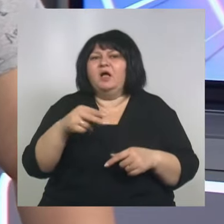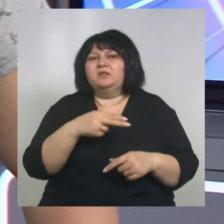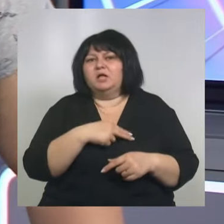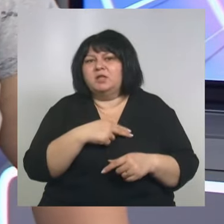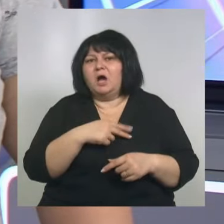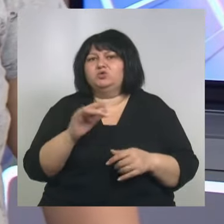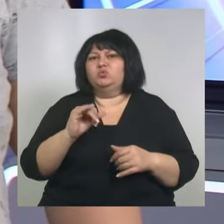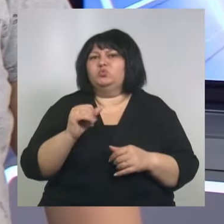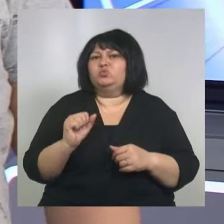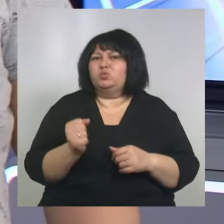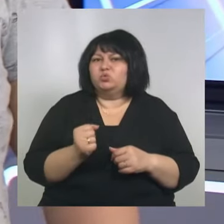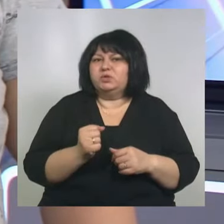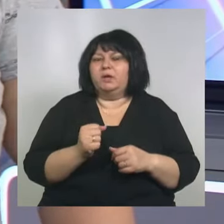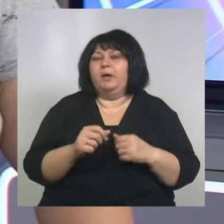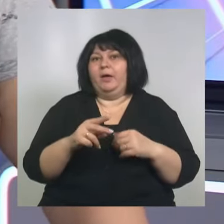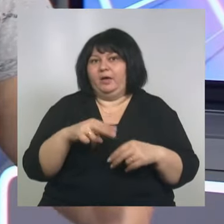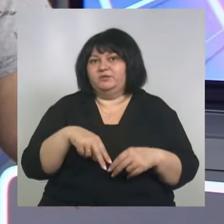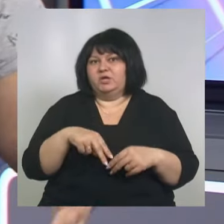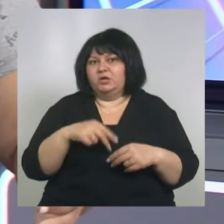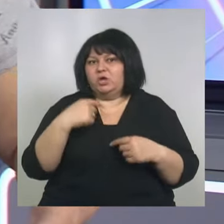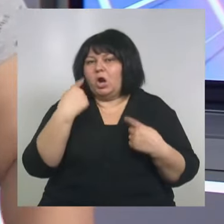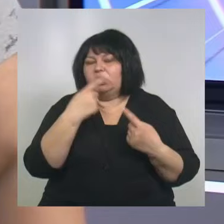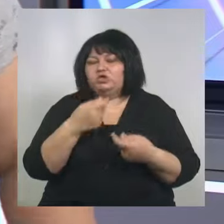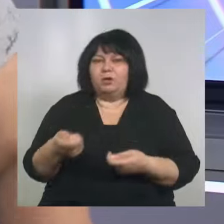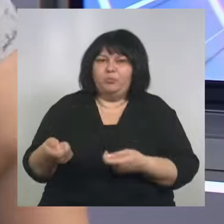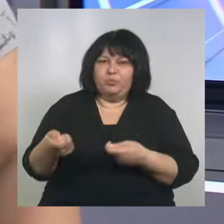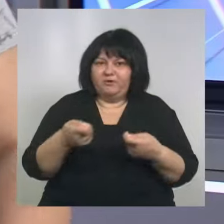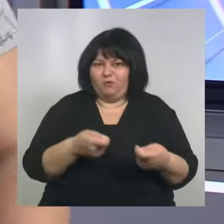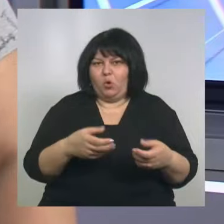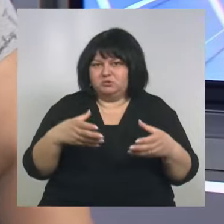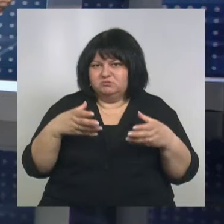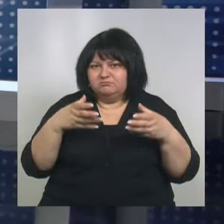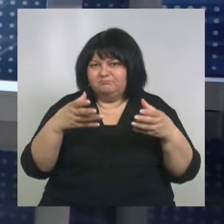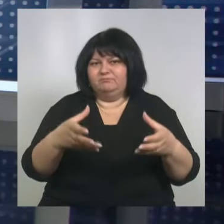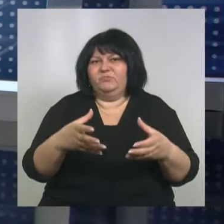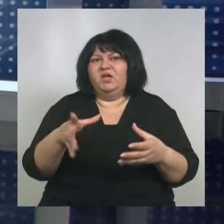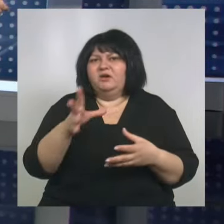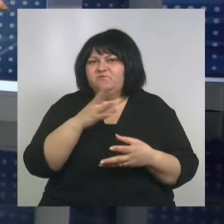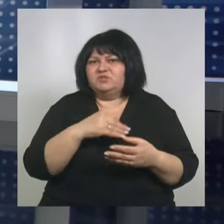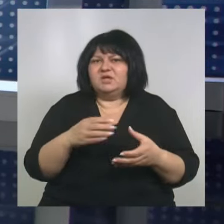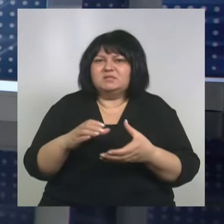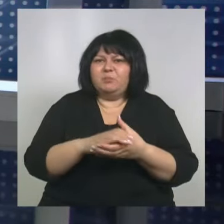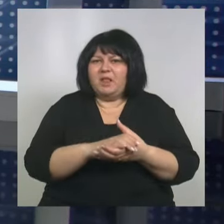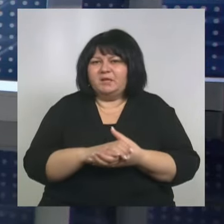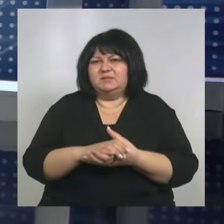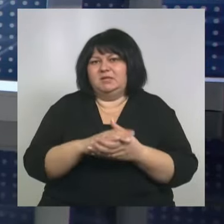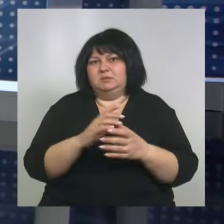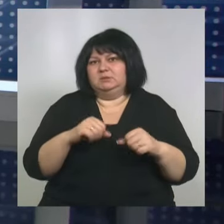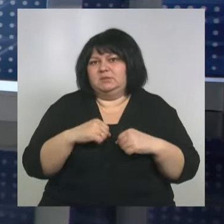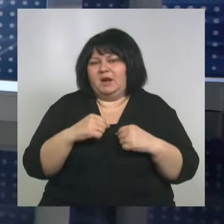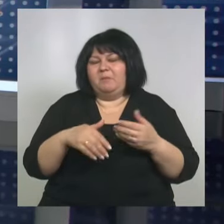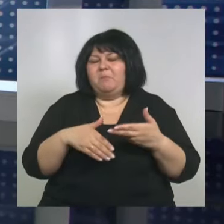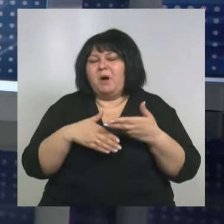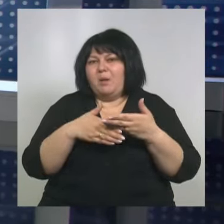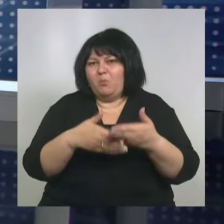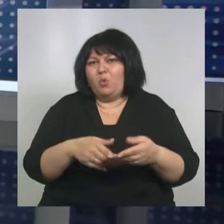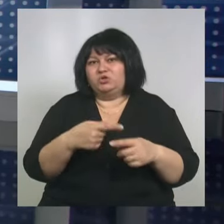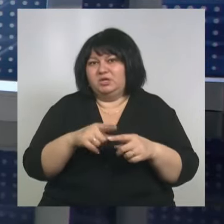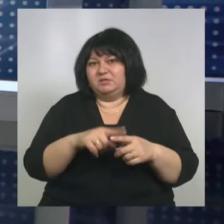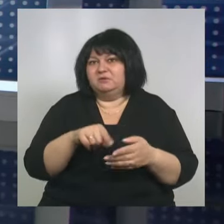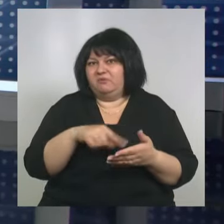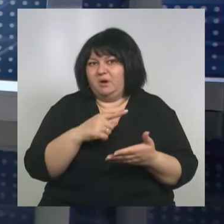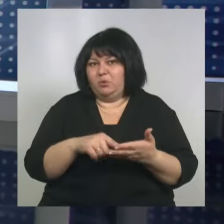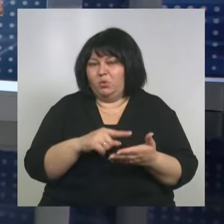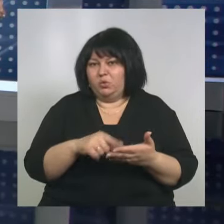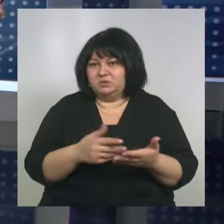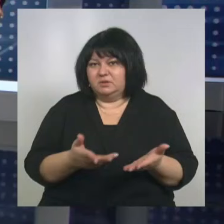друзей нам директор лично привёз эту поставку Ну то есть ну то есть все как-то сплотились и стараются помочь в решении всех этих